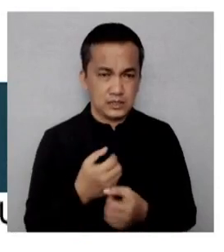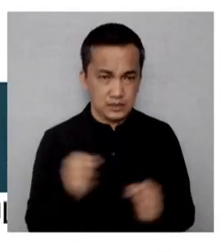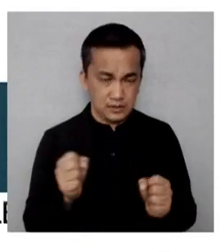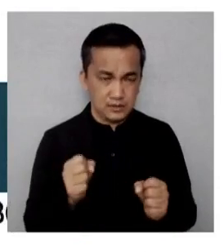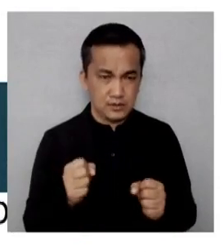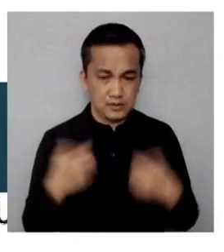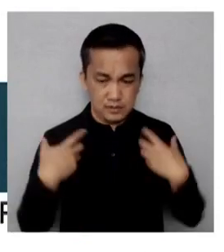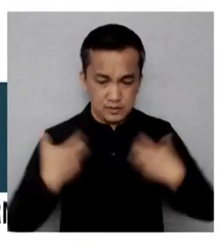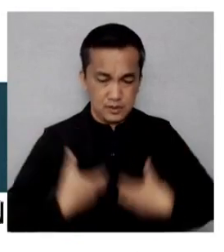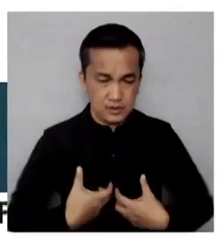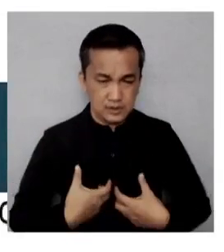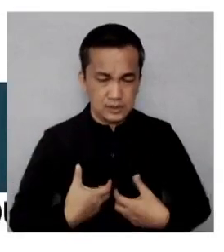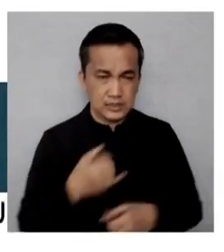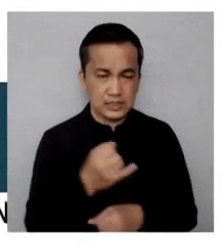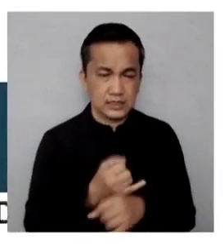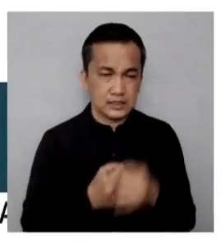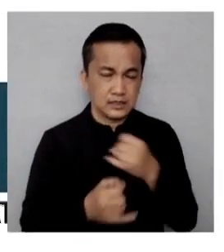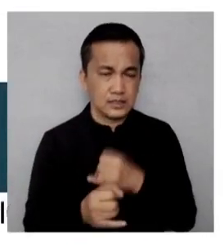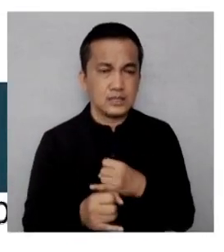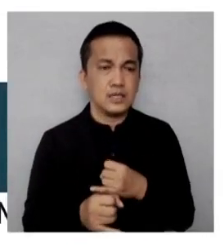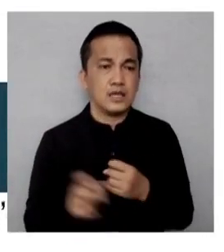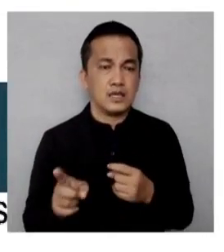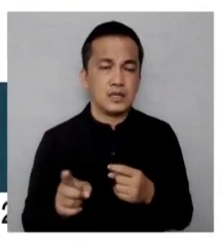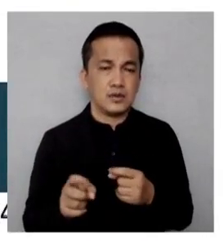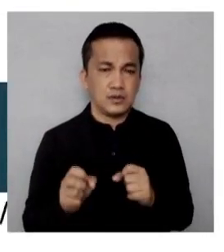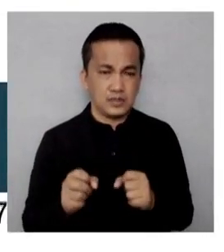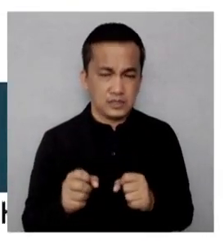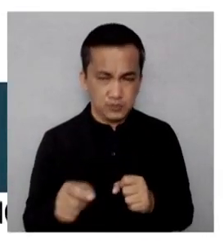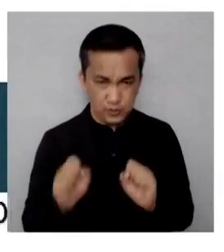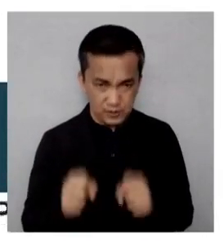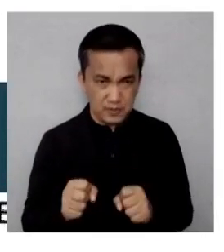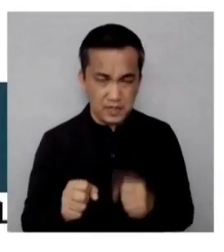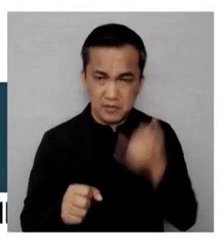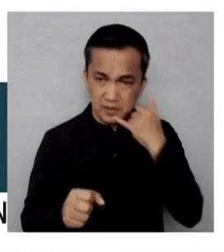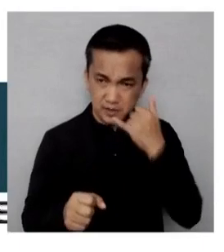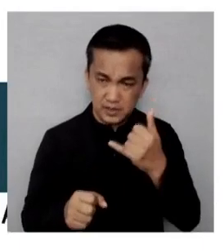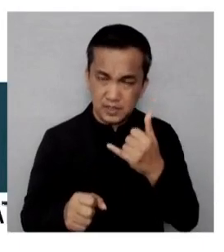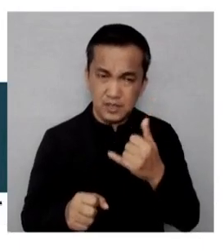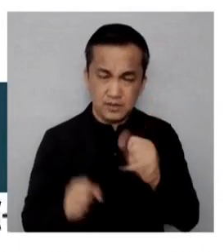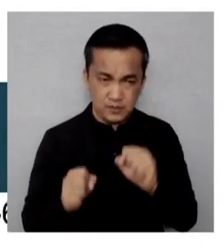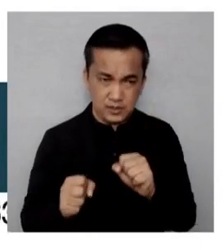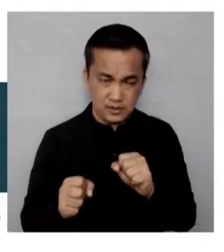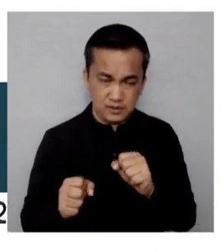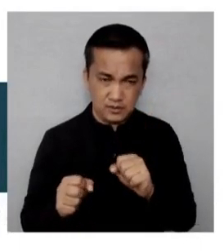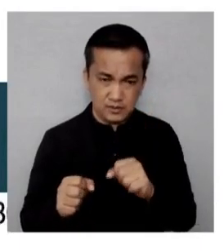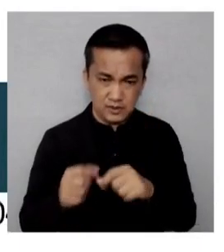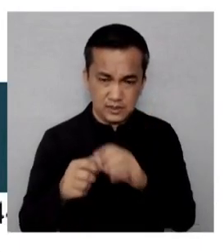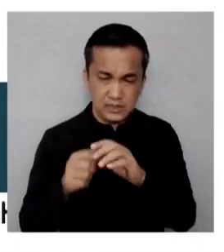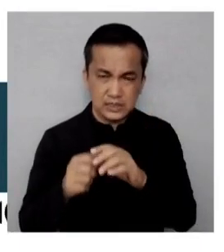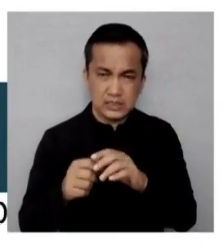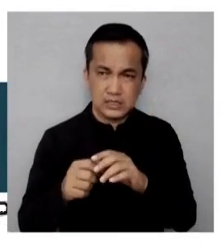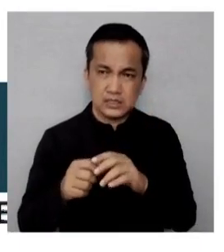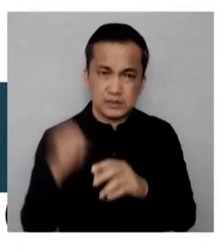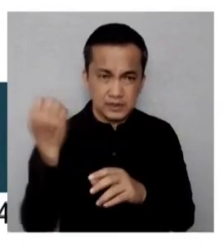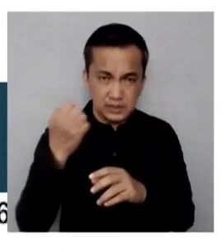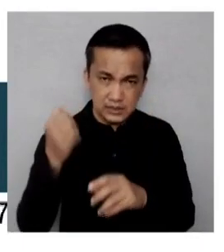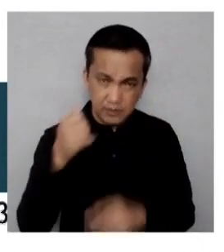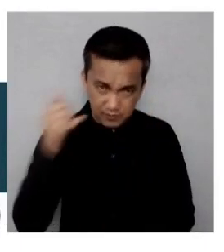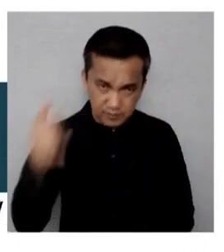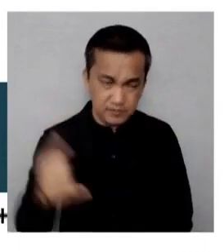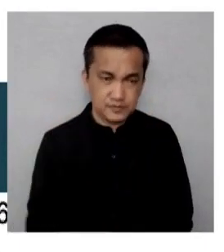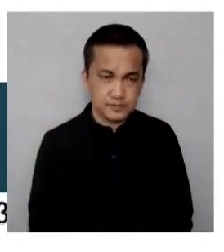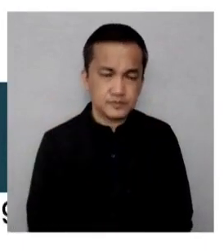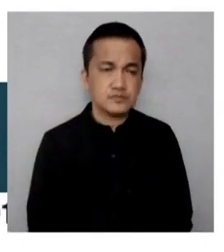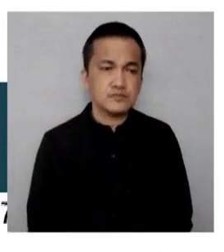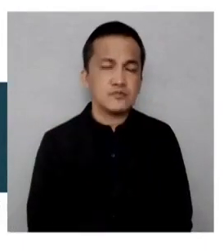kung halimbawa magkaroon ng ganitong pangyayari, magkaroon ng distress signal? Hindi ba para talagang mabigyan